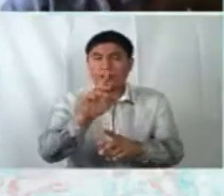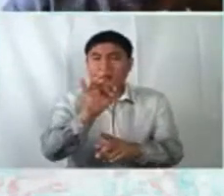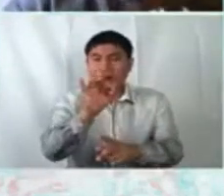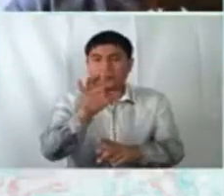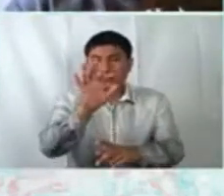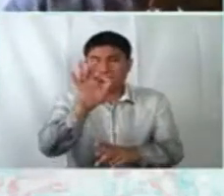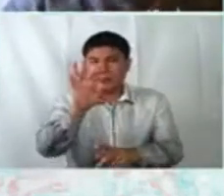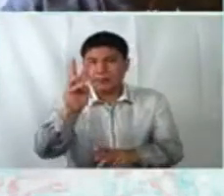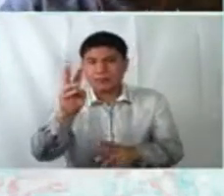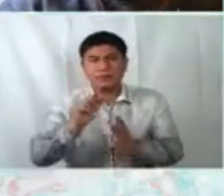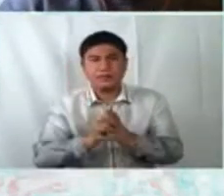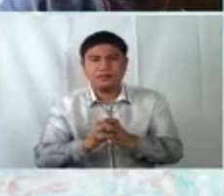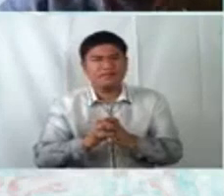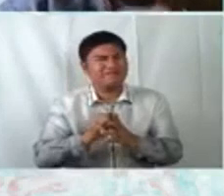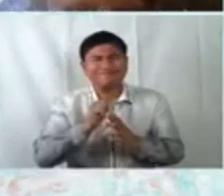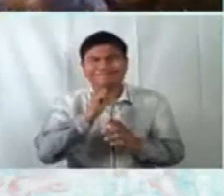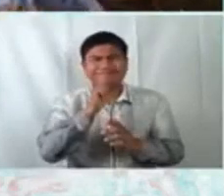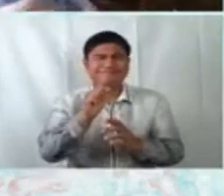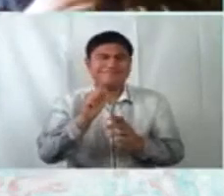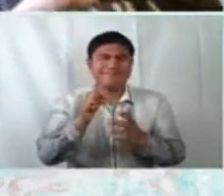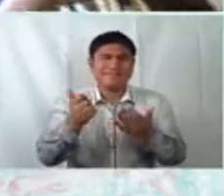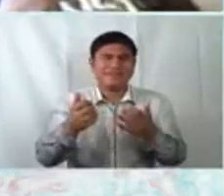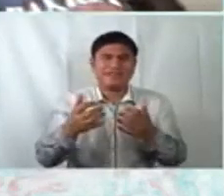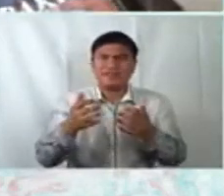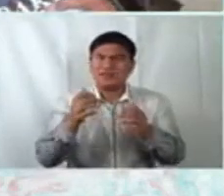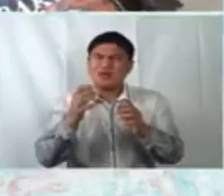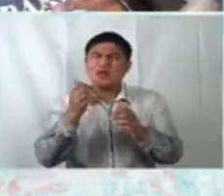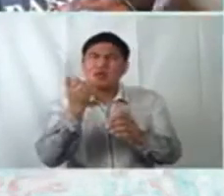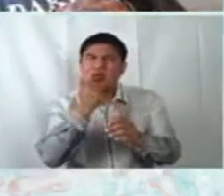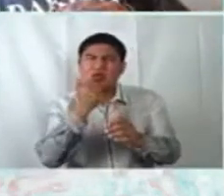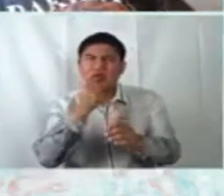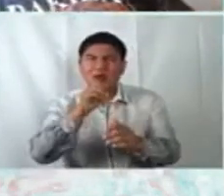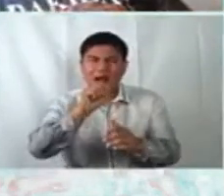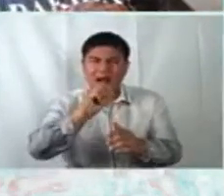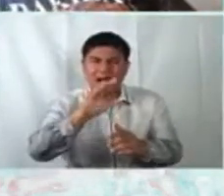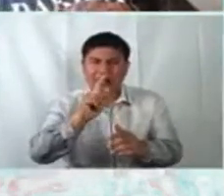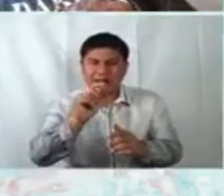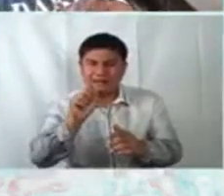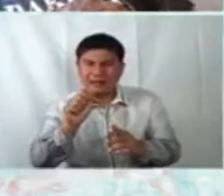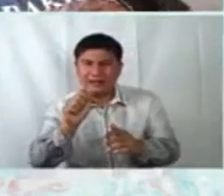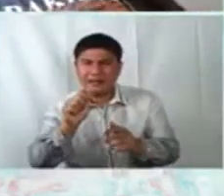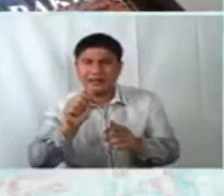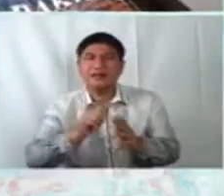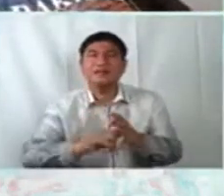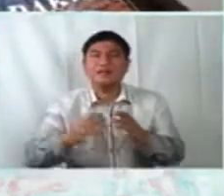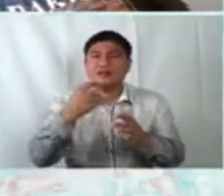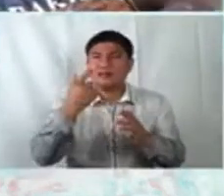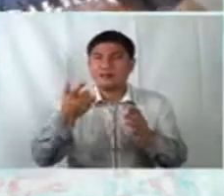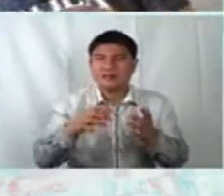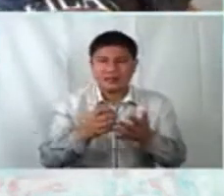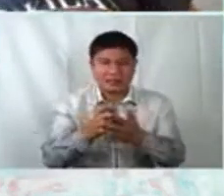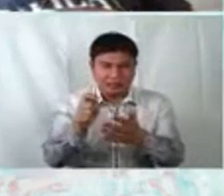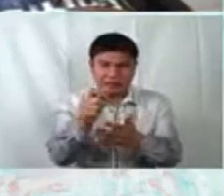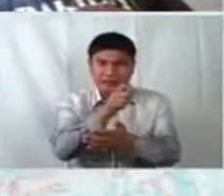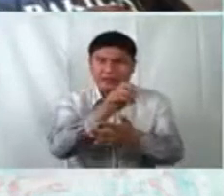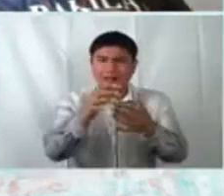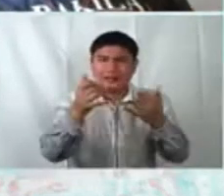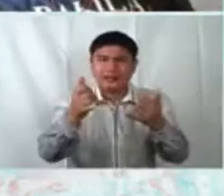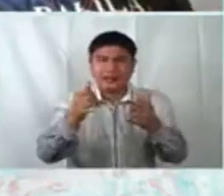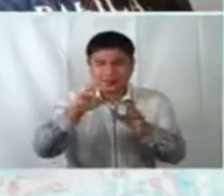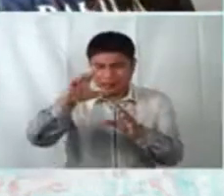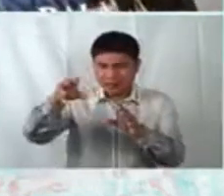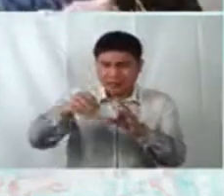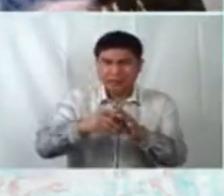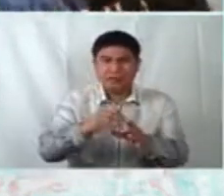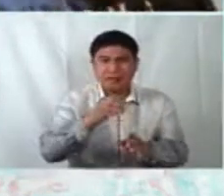Hindi siya first to revolt. So, mali yung akta doon. Mali rin yung akta na tinanggal niya yung tarlac at sinama niya yung bataan doon sa